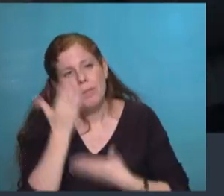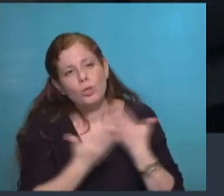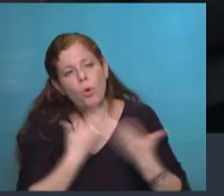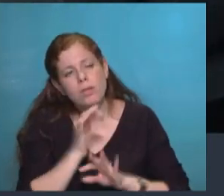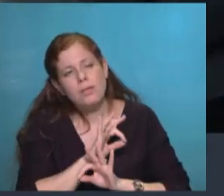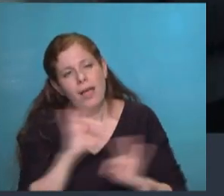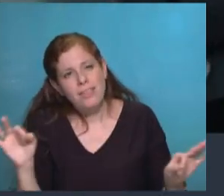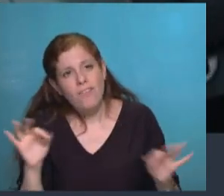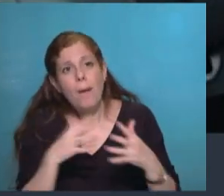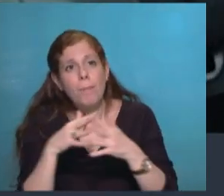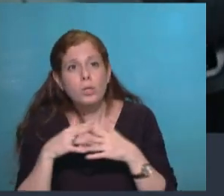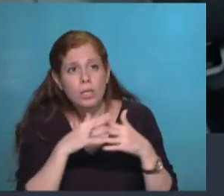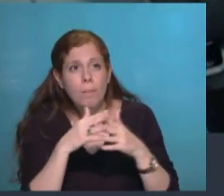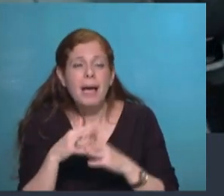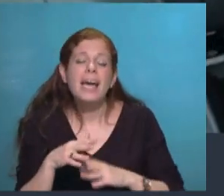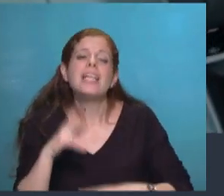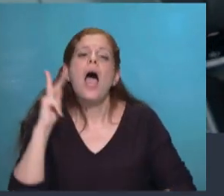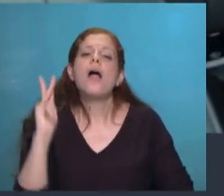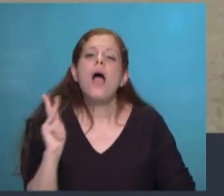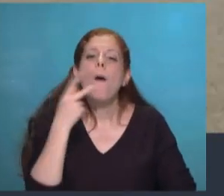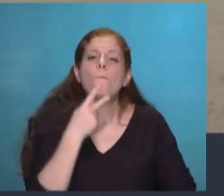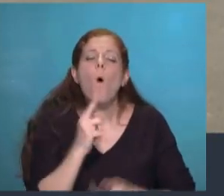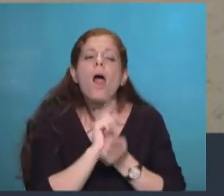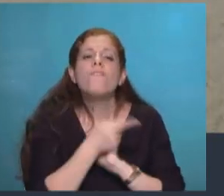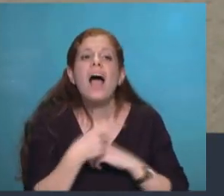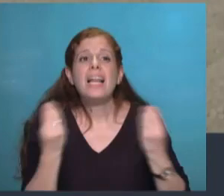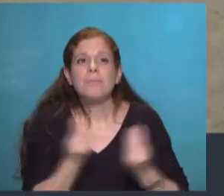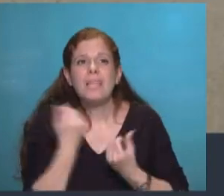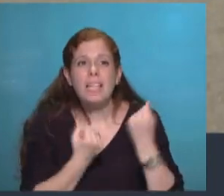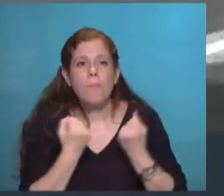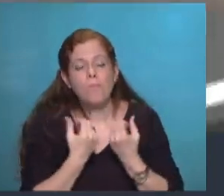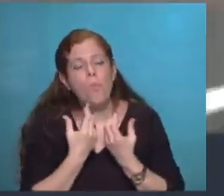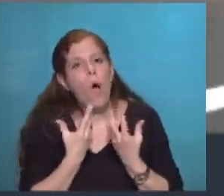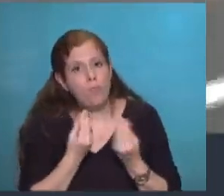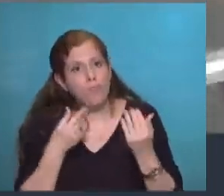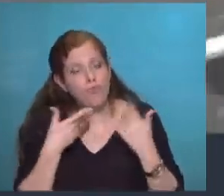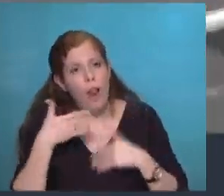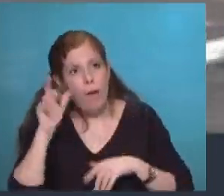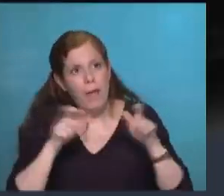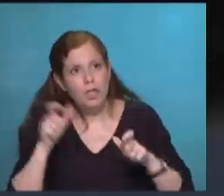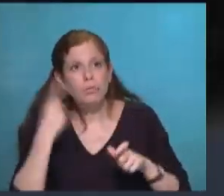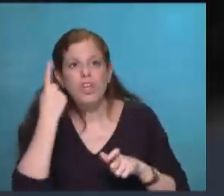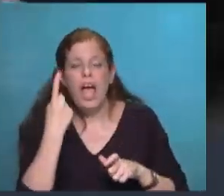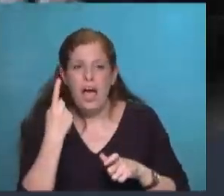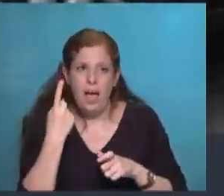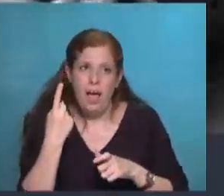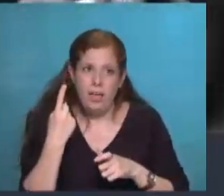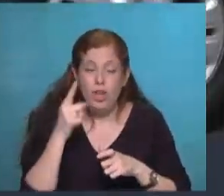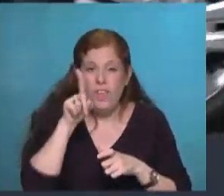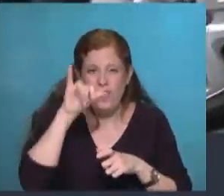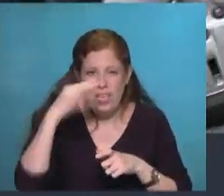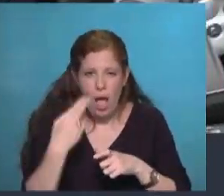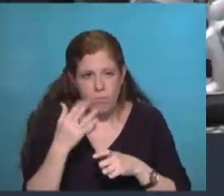היטב. בארצות הברית, הקארפול הפך לאמצעי התחבורה המרכזי של רבים, כשאחת השחקניות המרכזיות היא ויה,